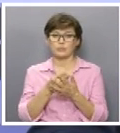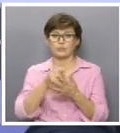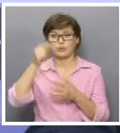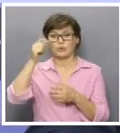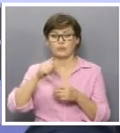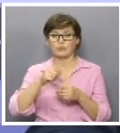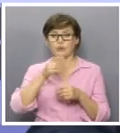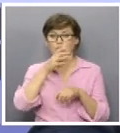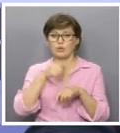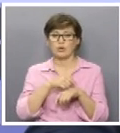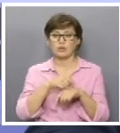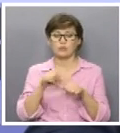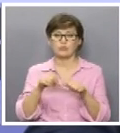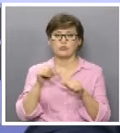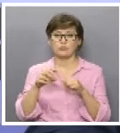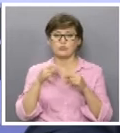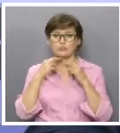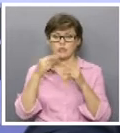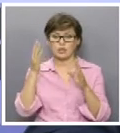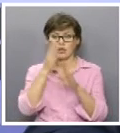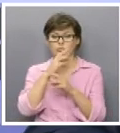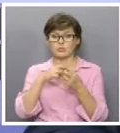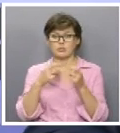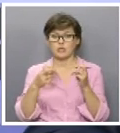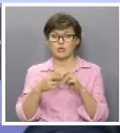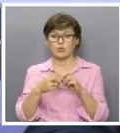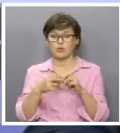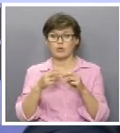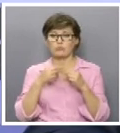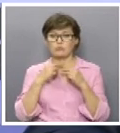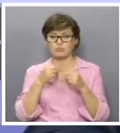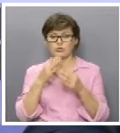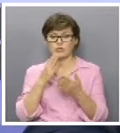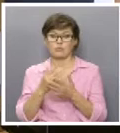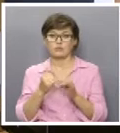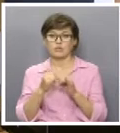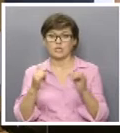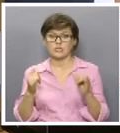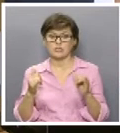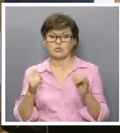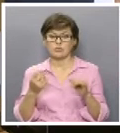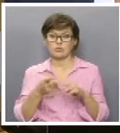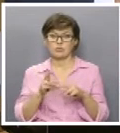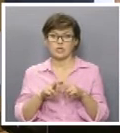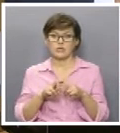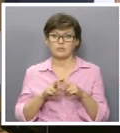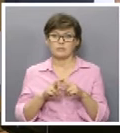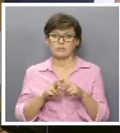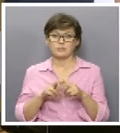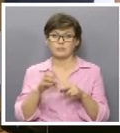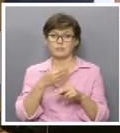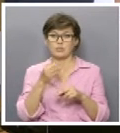келүү барысында эрекше назарды осы экологиялык маселеге карап откандыгын байкайбыз. Сондай ак бул